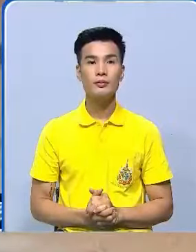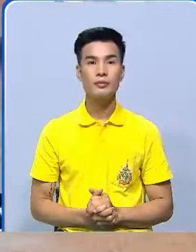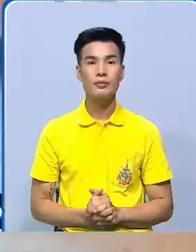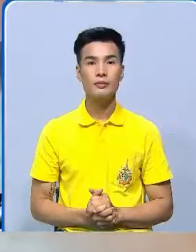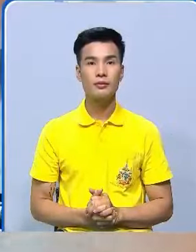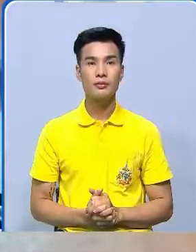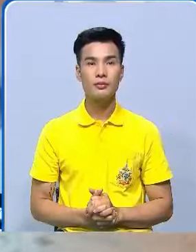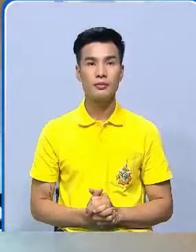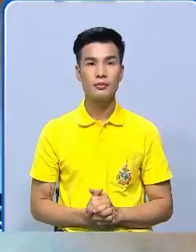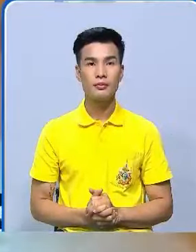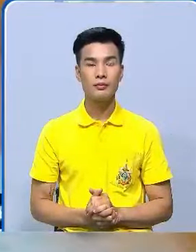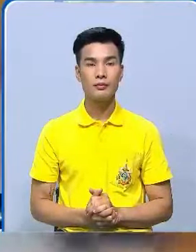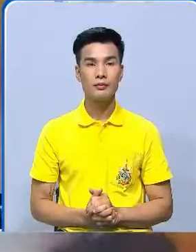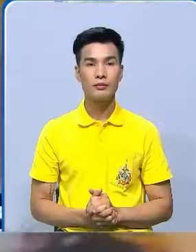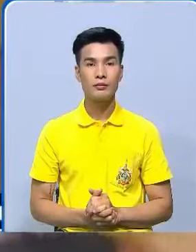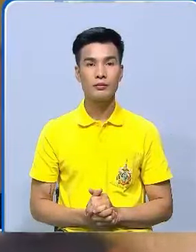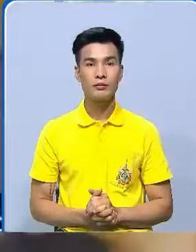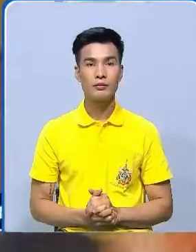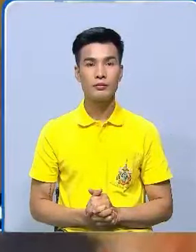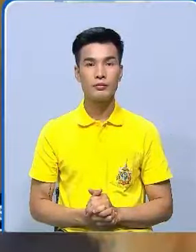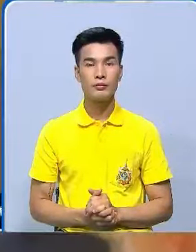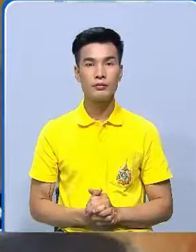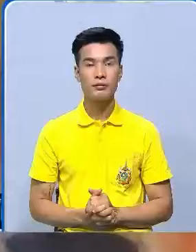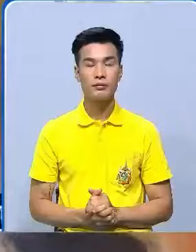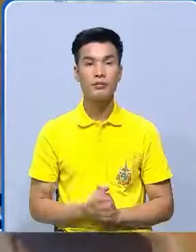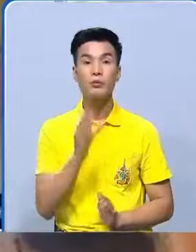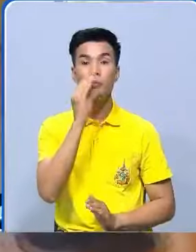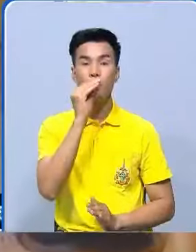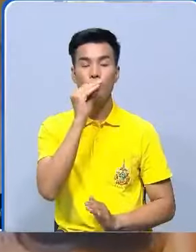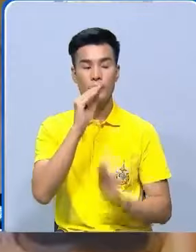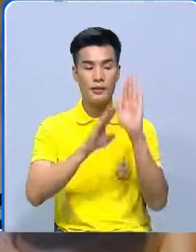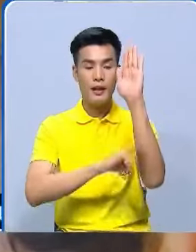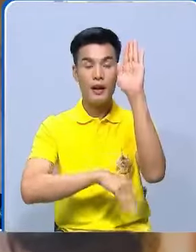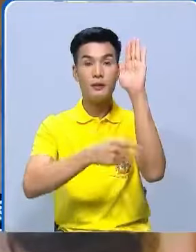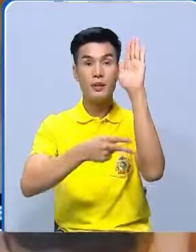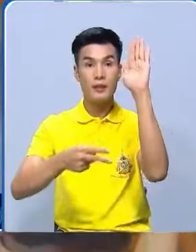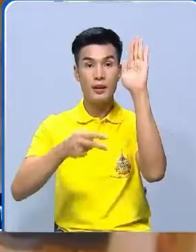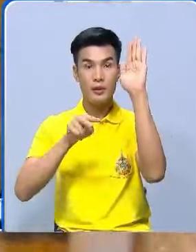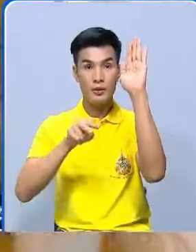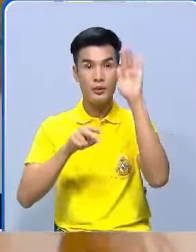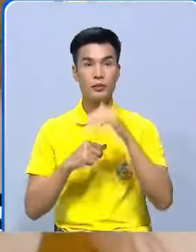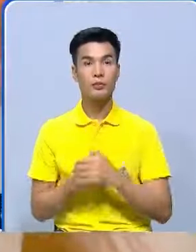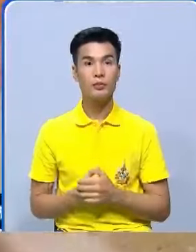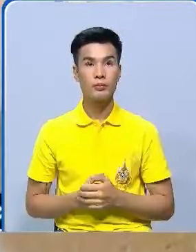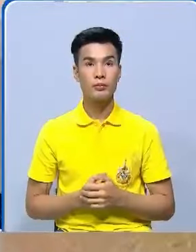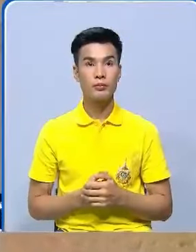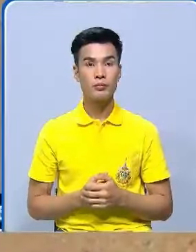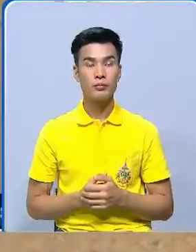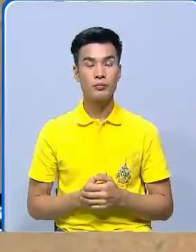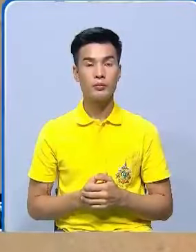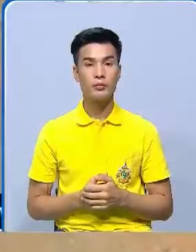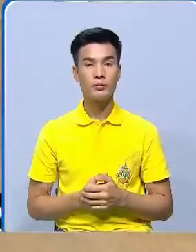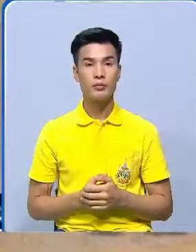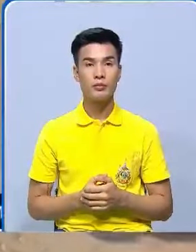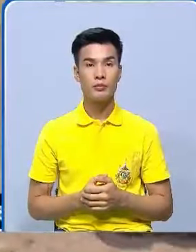ไปปิดมือก็จับไปแล้ว จับจอนล็อกเขาเอามือมาเอามือมา แม่หลบความ แม่ห